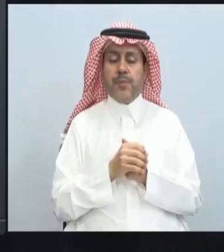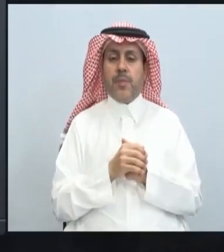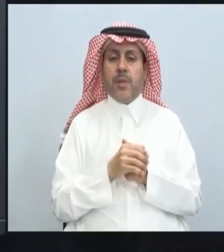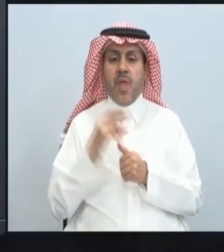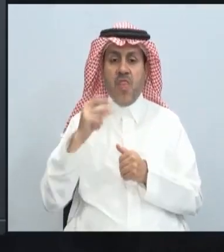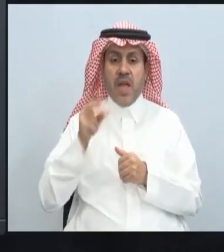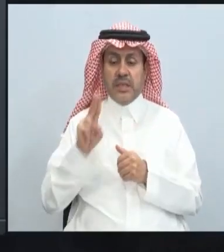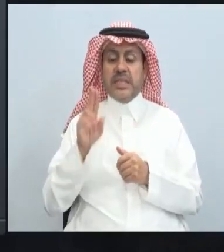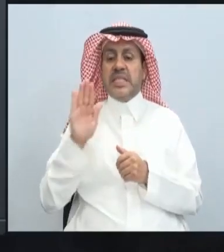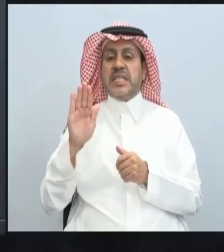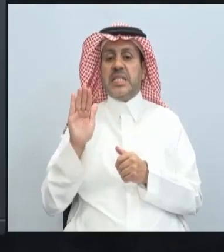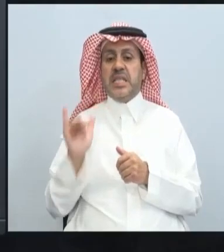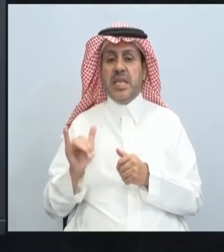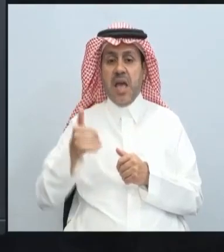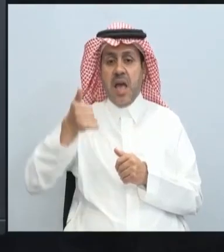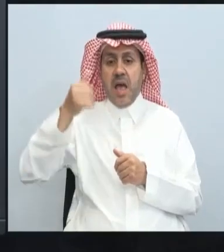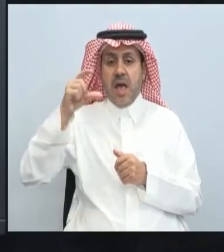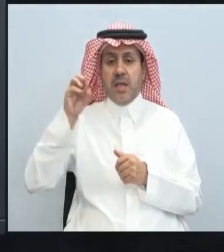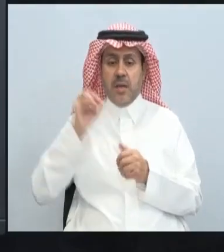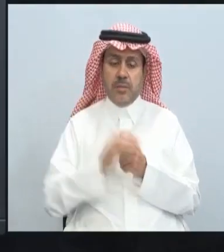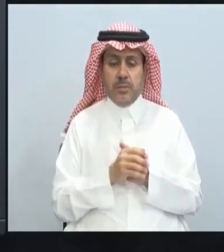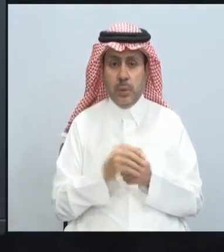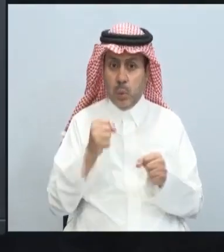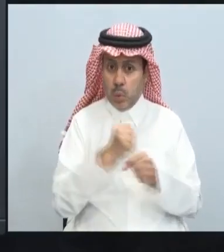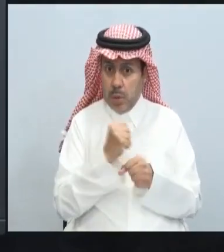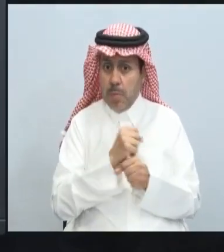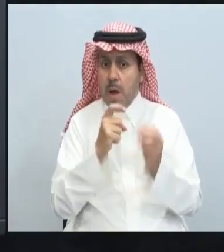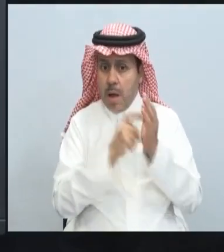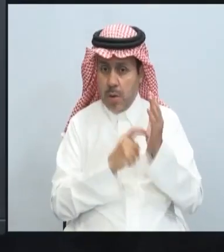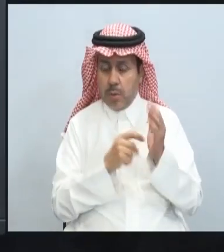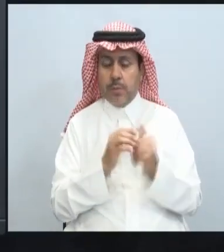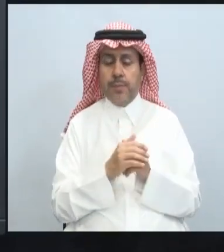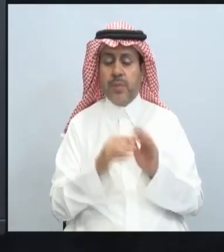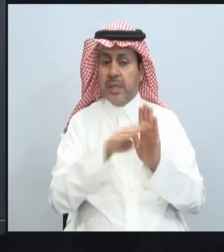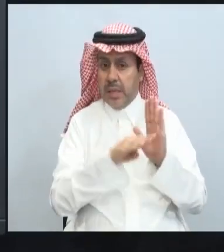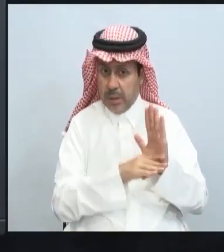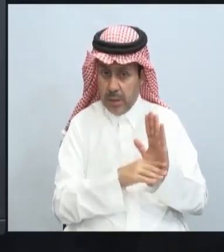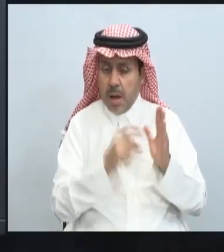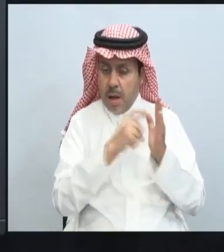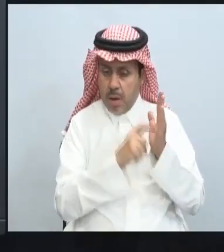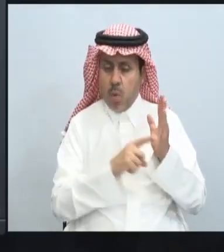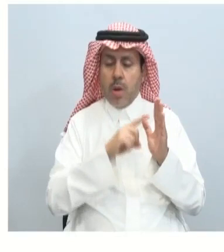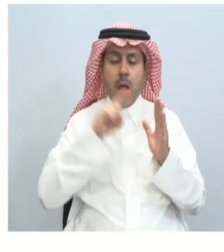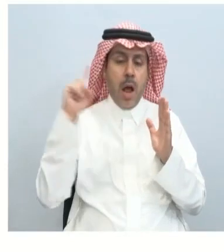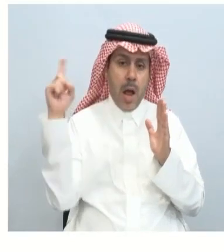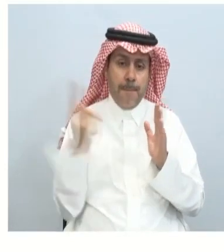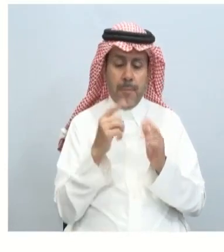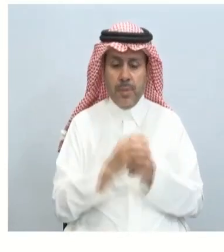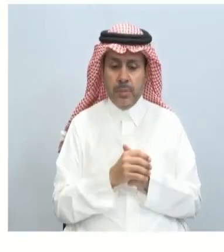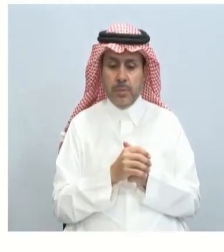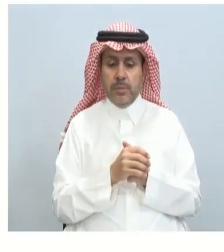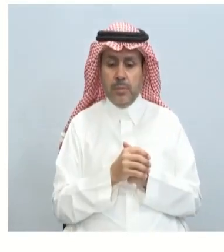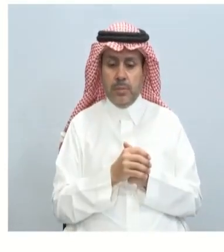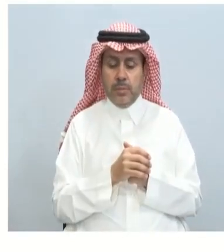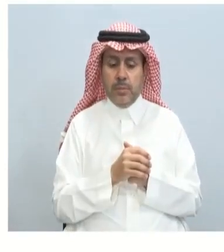ذات سياده فلذلك يطبق القانون ماذا فيكون هذا مندرجا تحت القانون العام وليس القانون الخاص